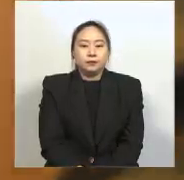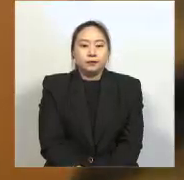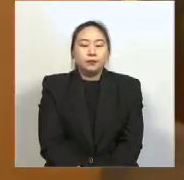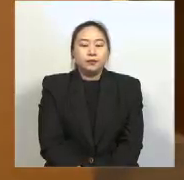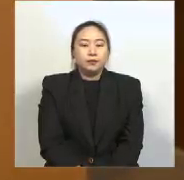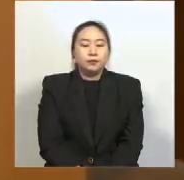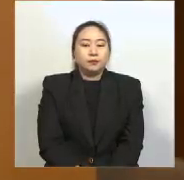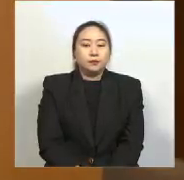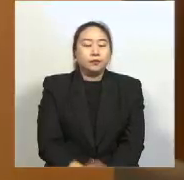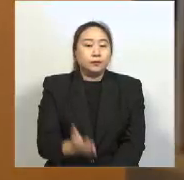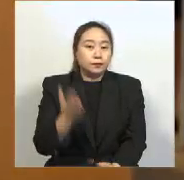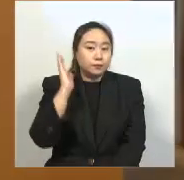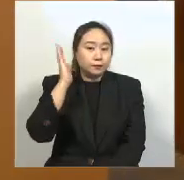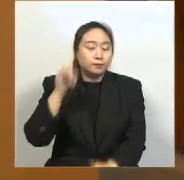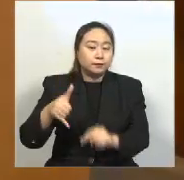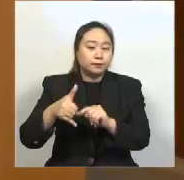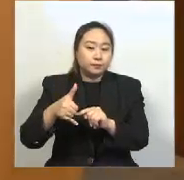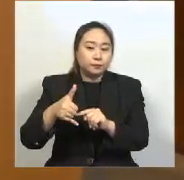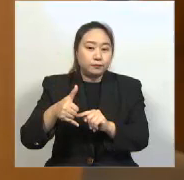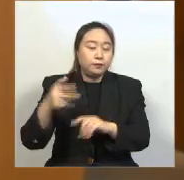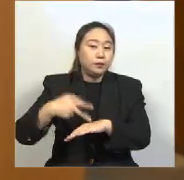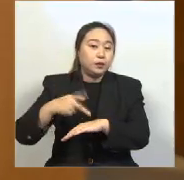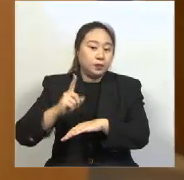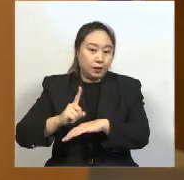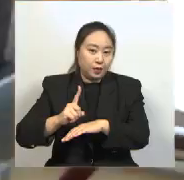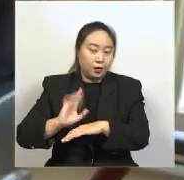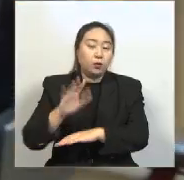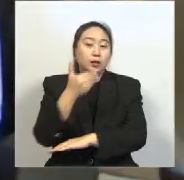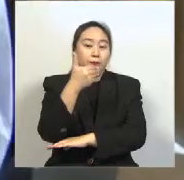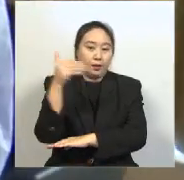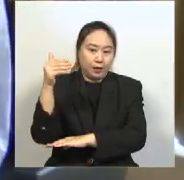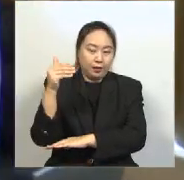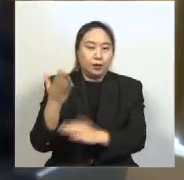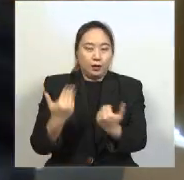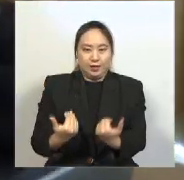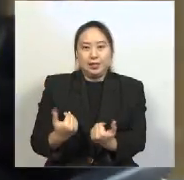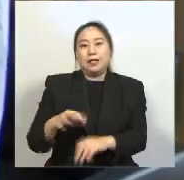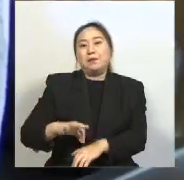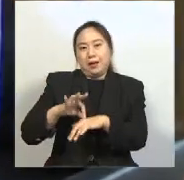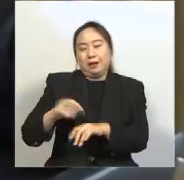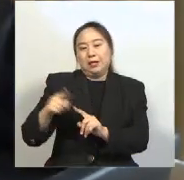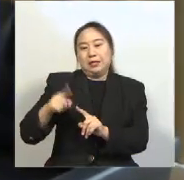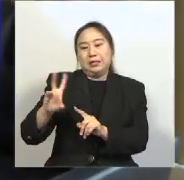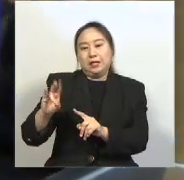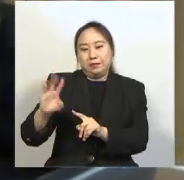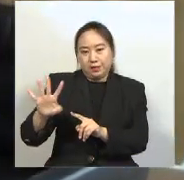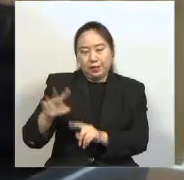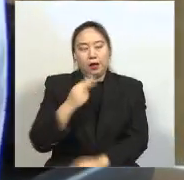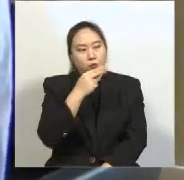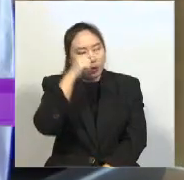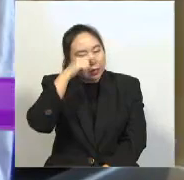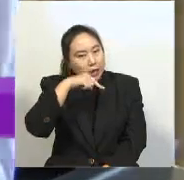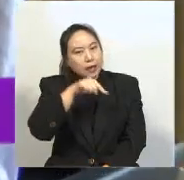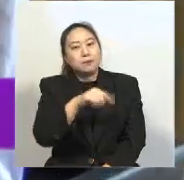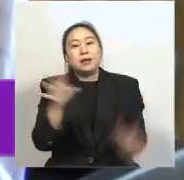ขณะที่นายทิจานีมูฮัมหมัดบานเดประธานสมัชชาสหประชาชาติสมัยที่74ได้ชื่นชมบทบาทของไท